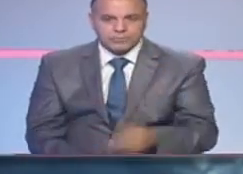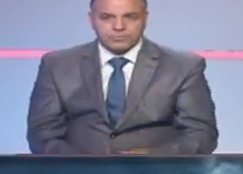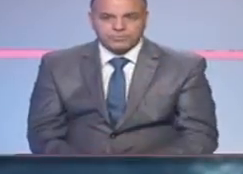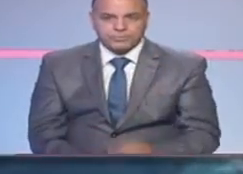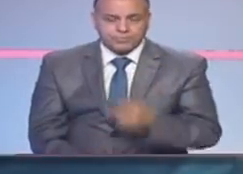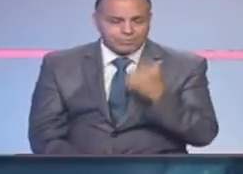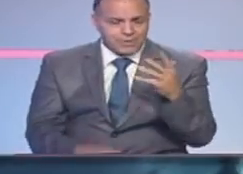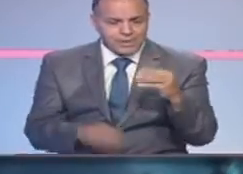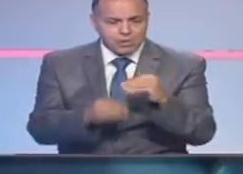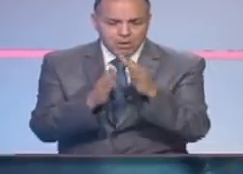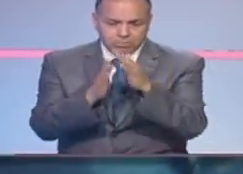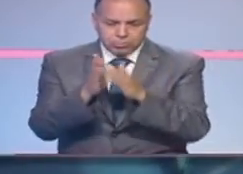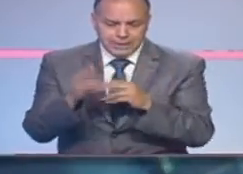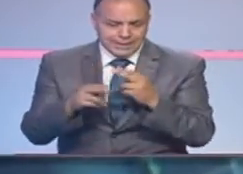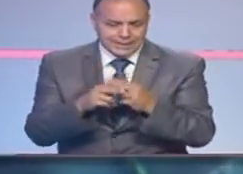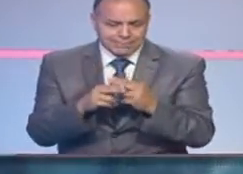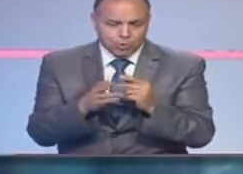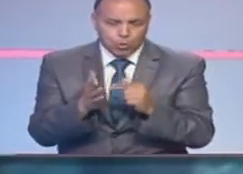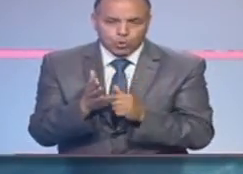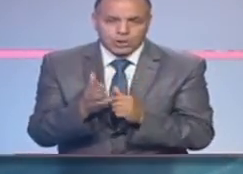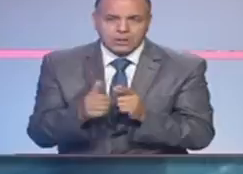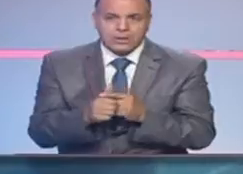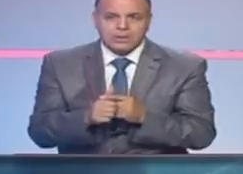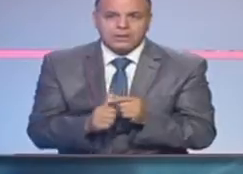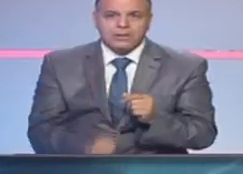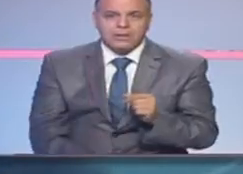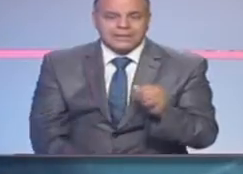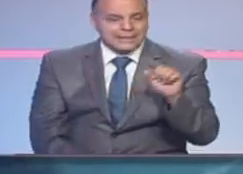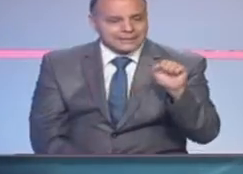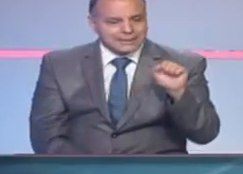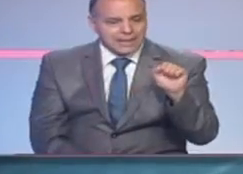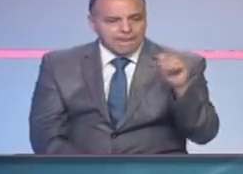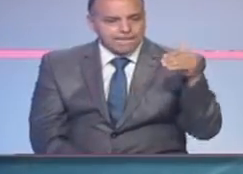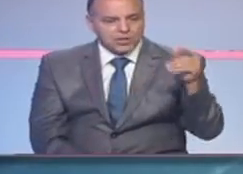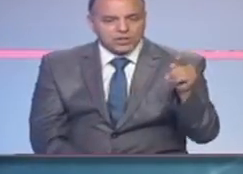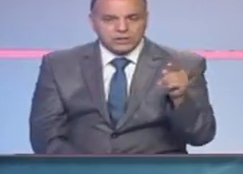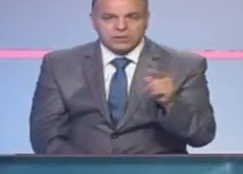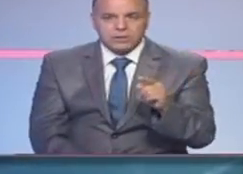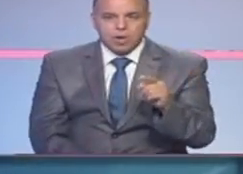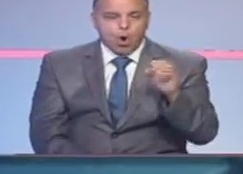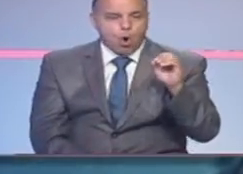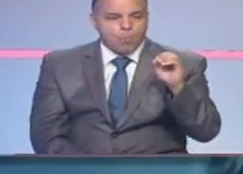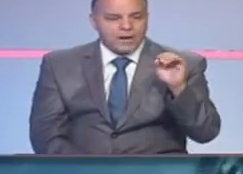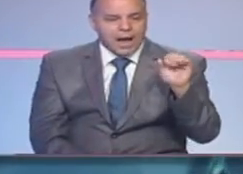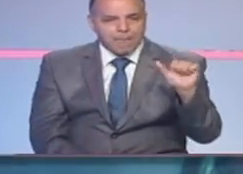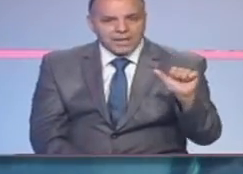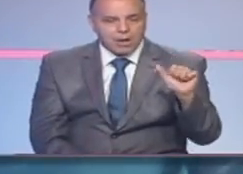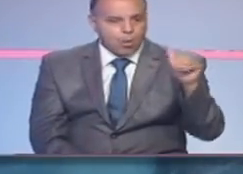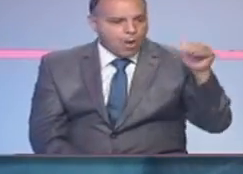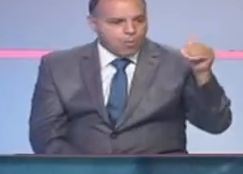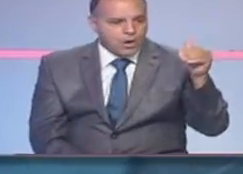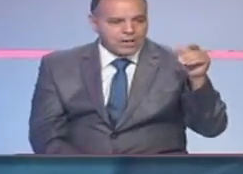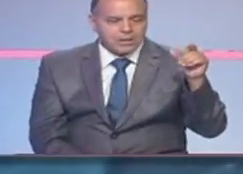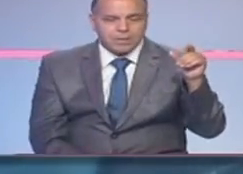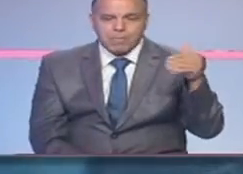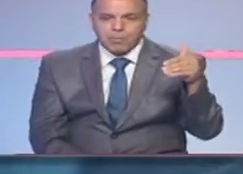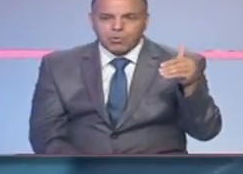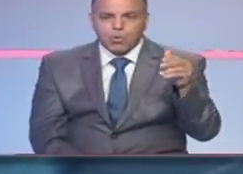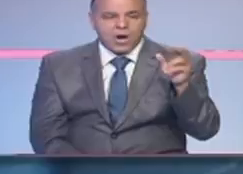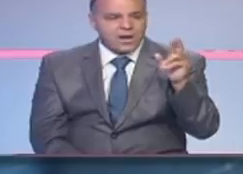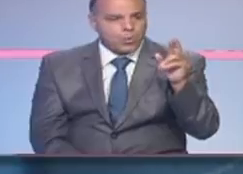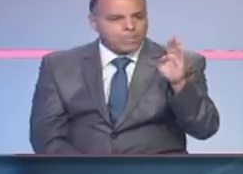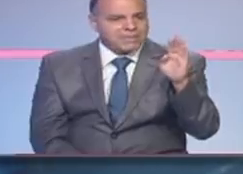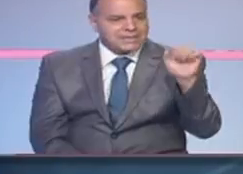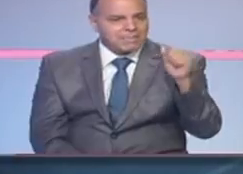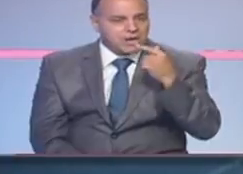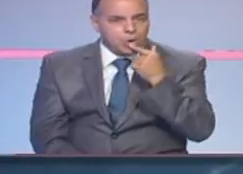وضمت القائمه اللاعبين كل من صالح الماجري وعمر عبيده ومراد ال مبروك ورضوان